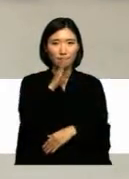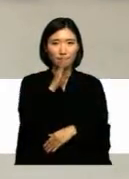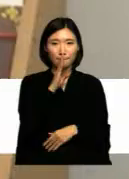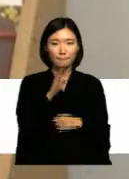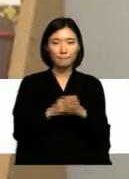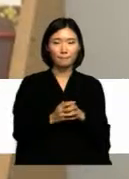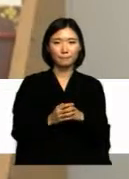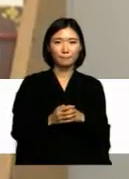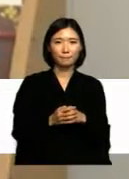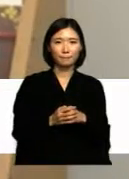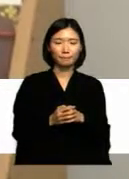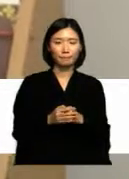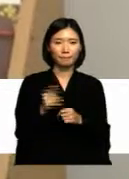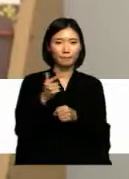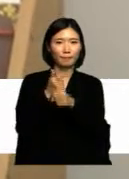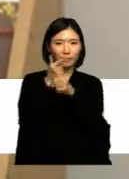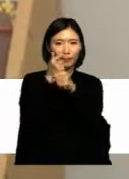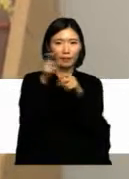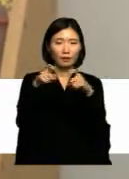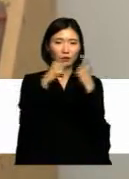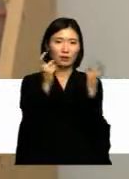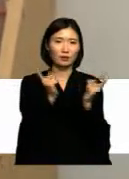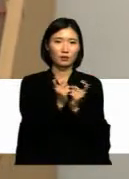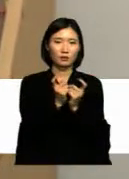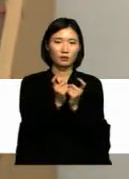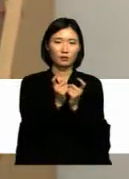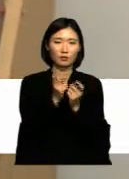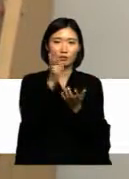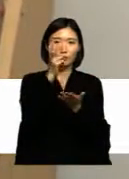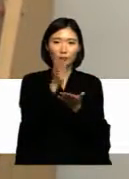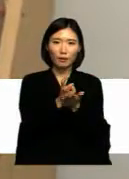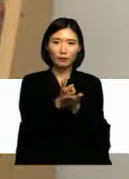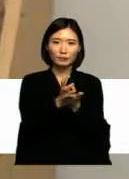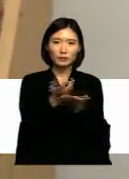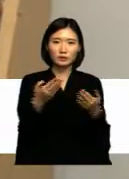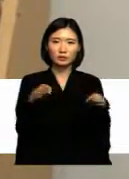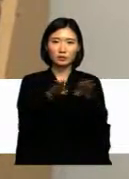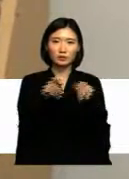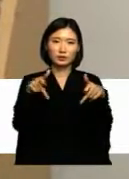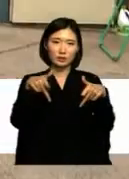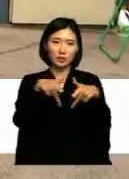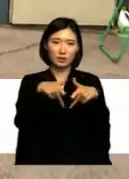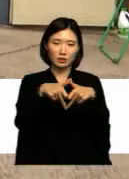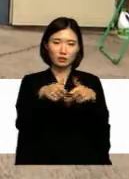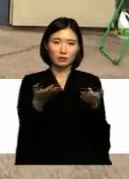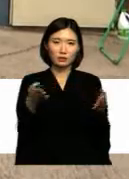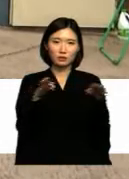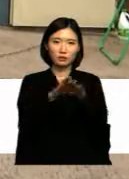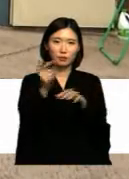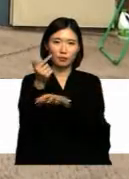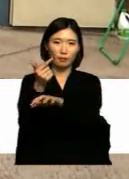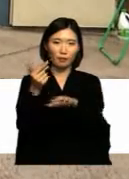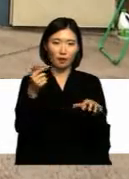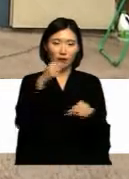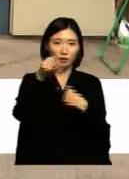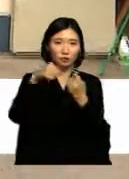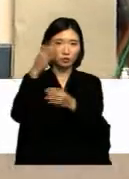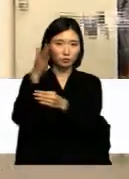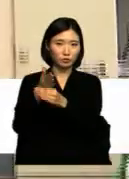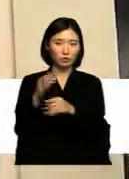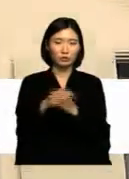알려졌는데요. 어떤가요? 남양주에 개인 그 법정 시설이라고 하죠. 장애인 개인 법정 시설이 6개소가 운영이 되고